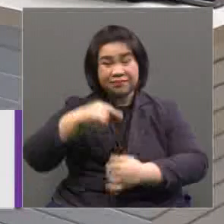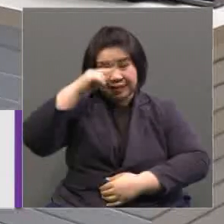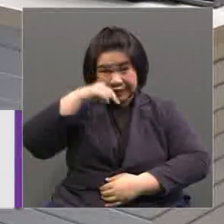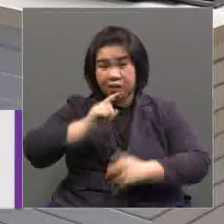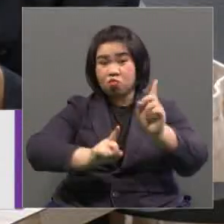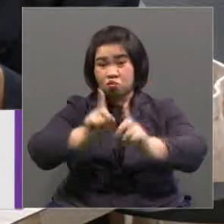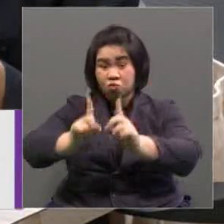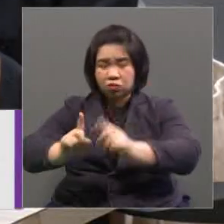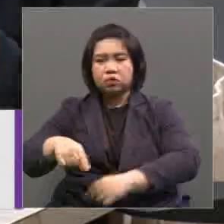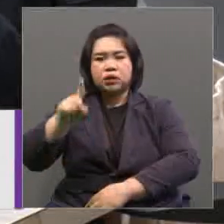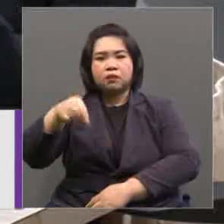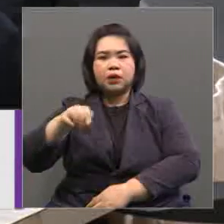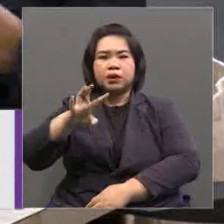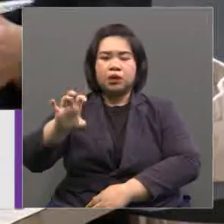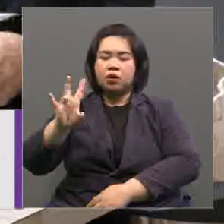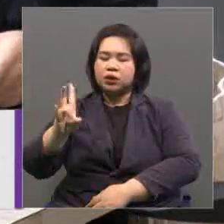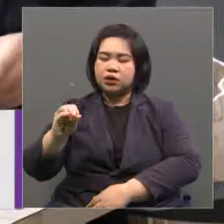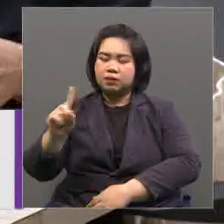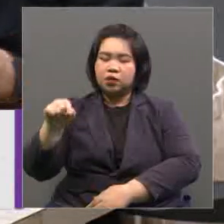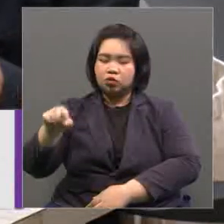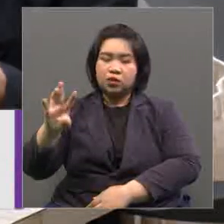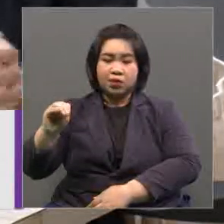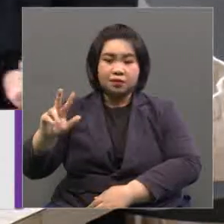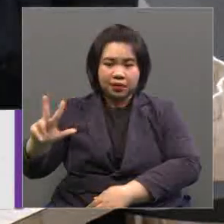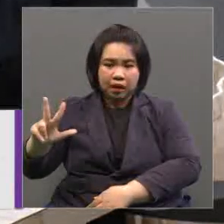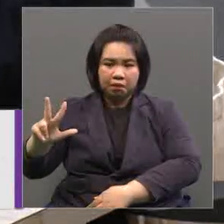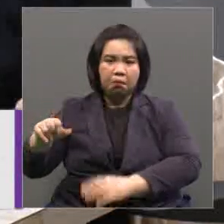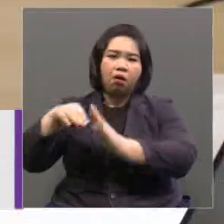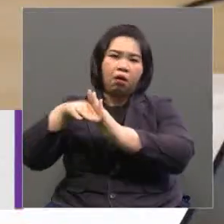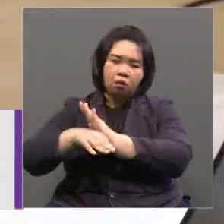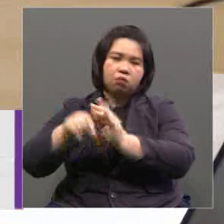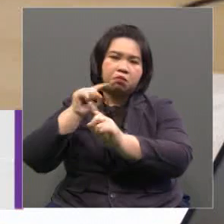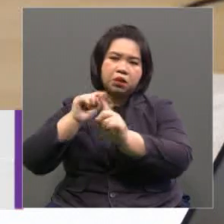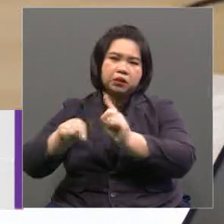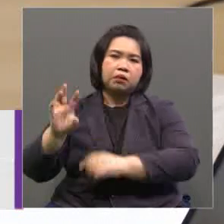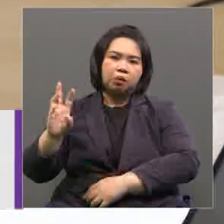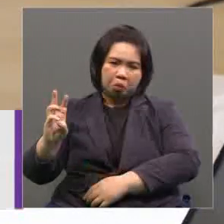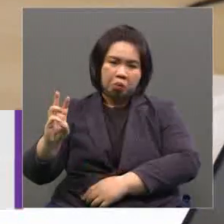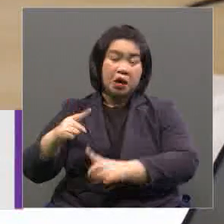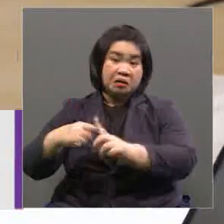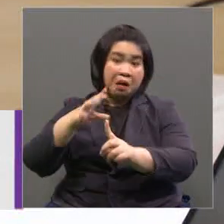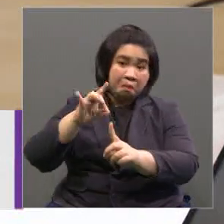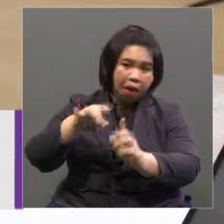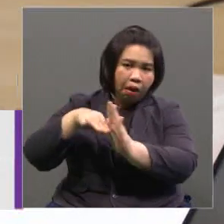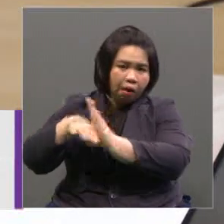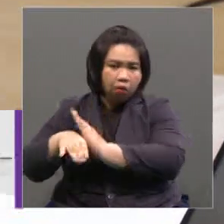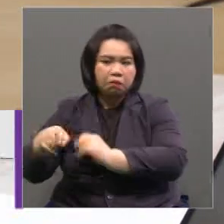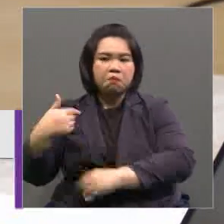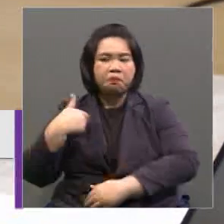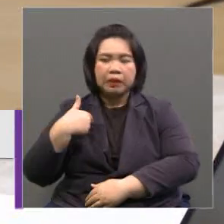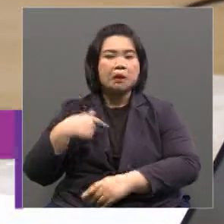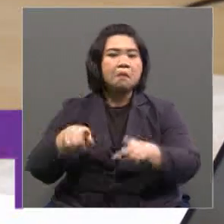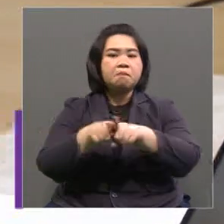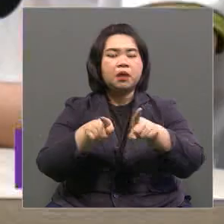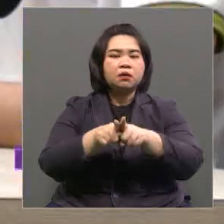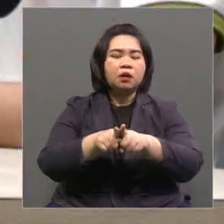ที่1,440จุดปรับลดลง 6%จากเดือนก่อนหน้าโดยปรับลดลงไปในทิศทางเดียว